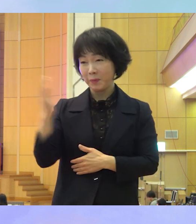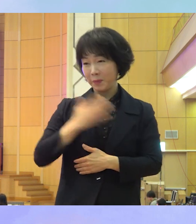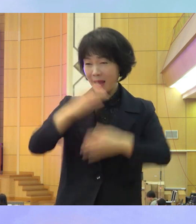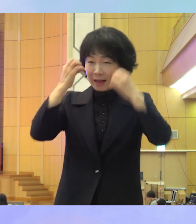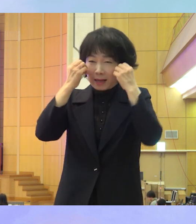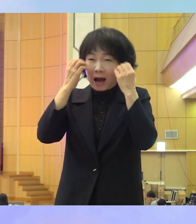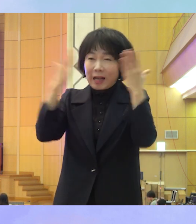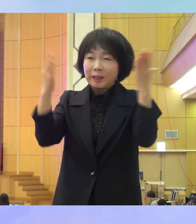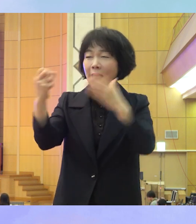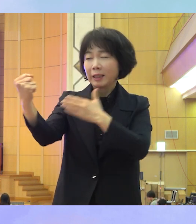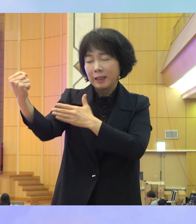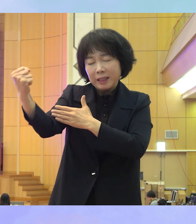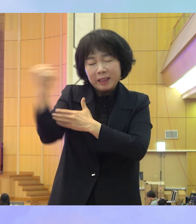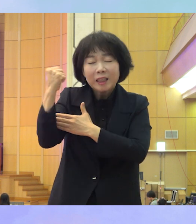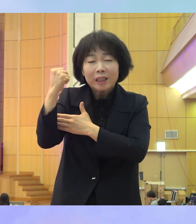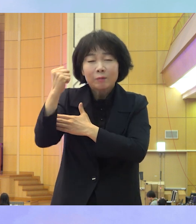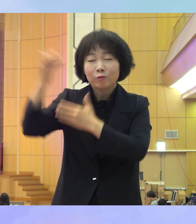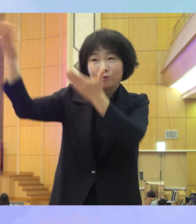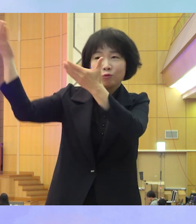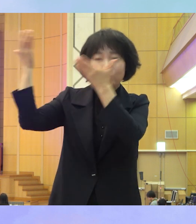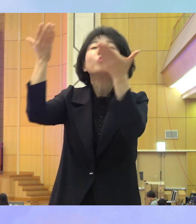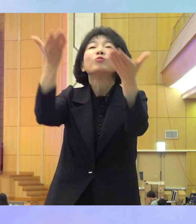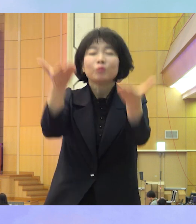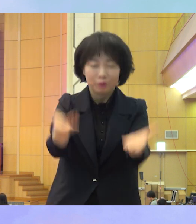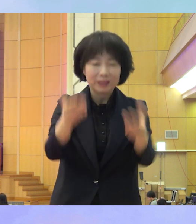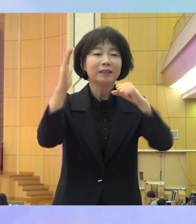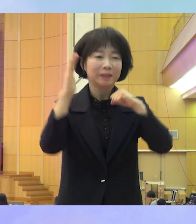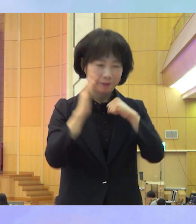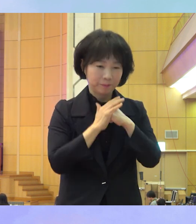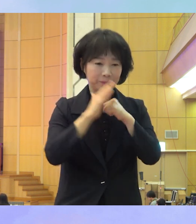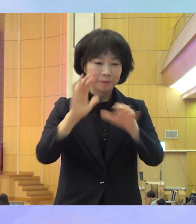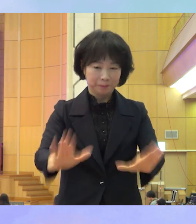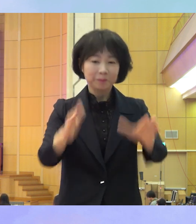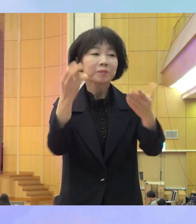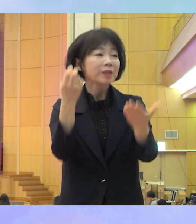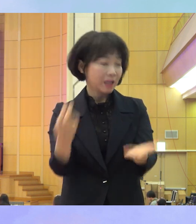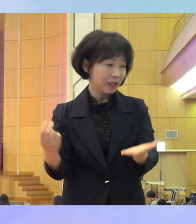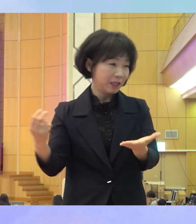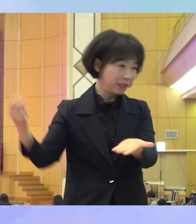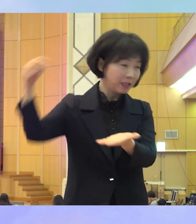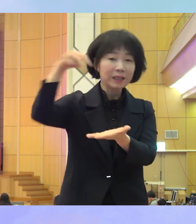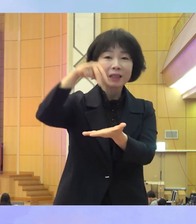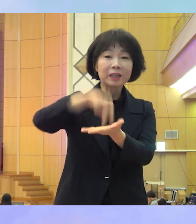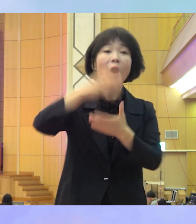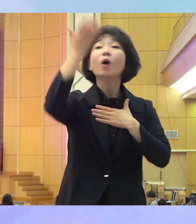걸어라, 내가 새 힘을 주리니.